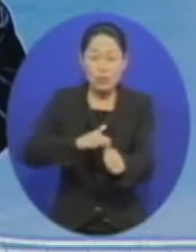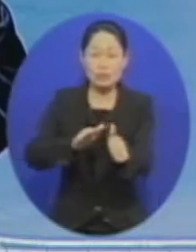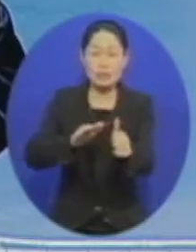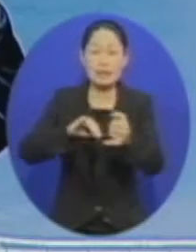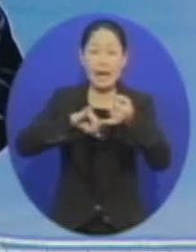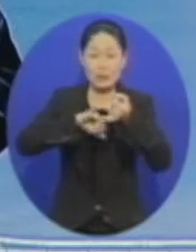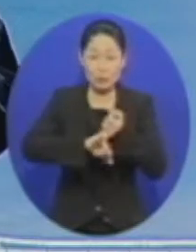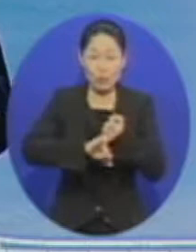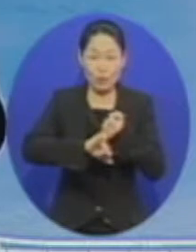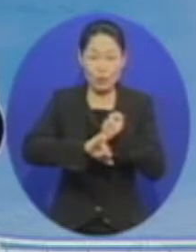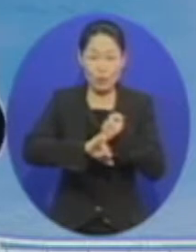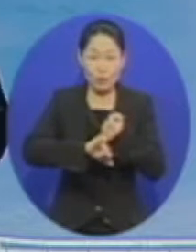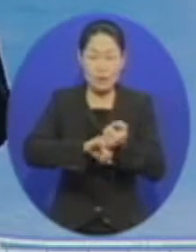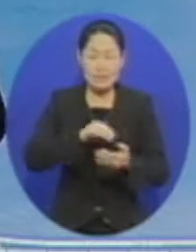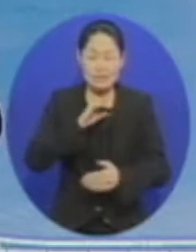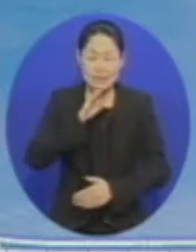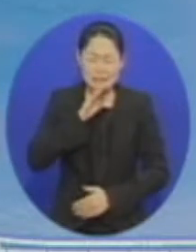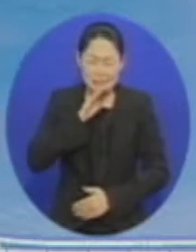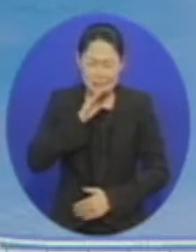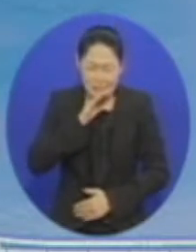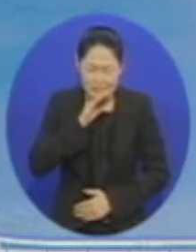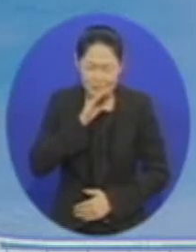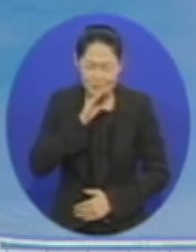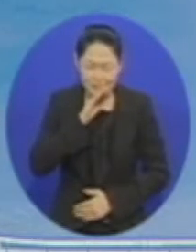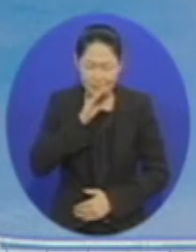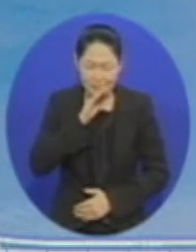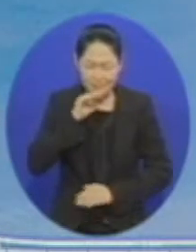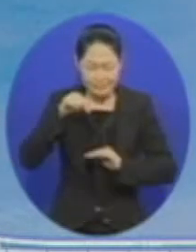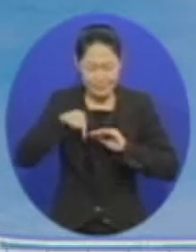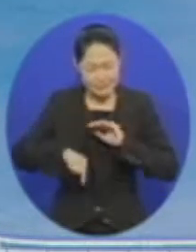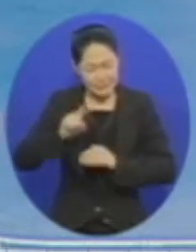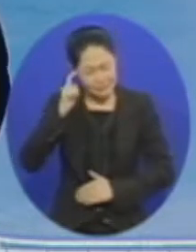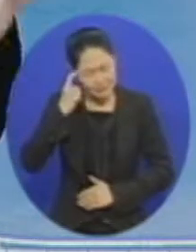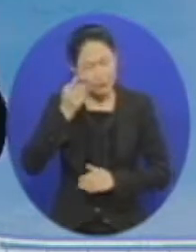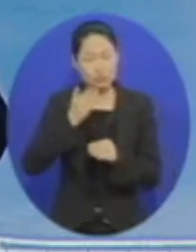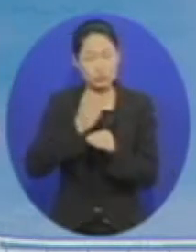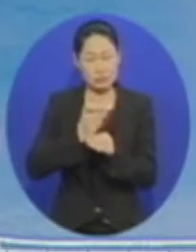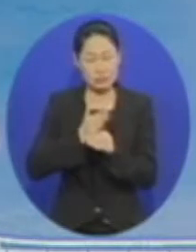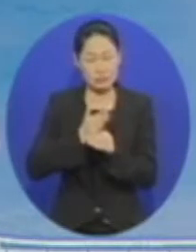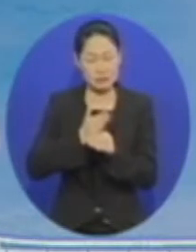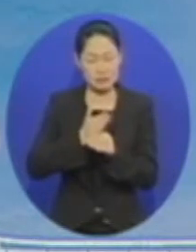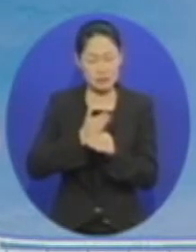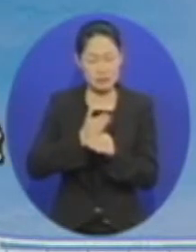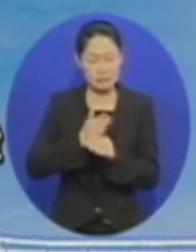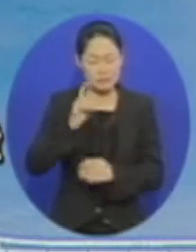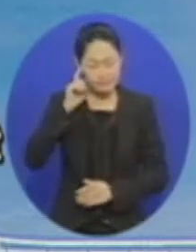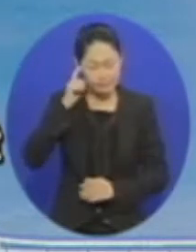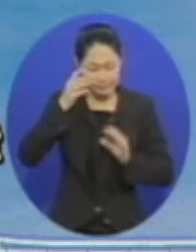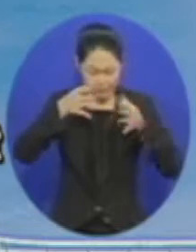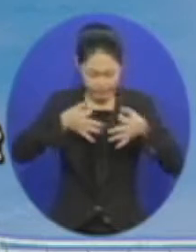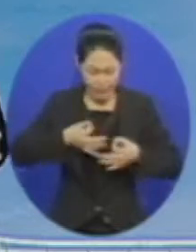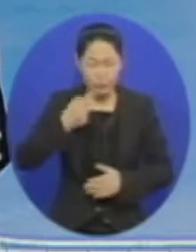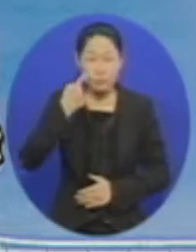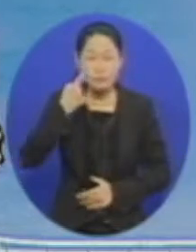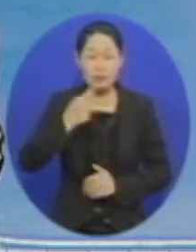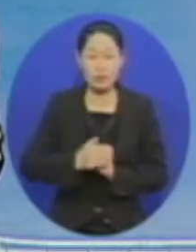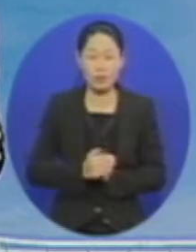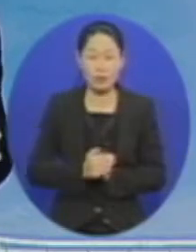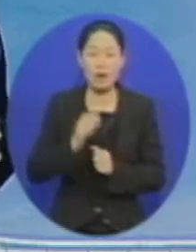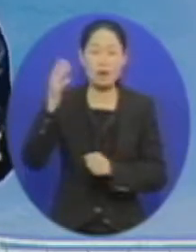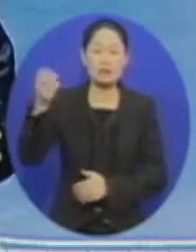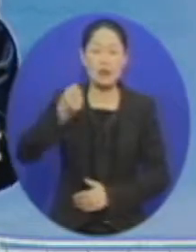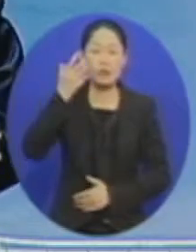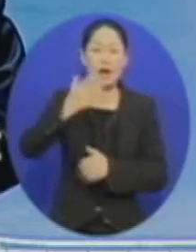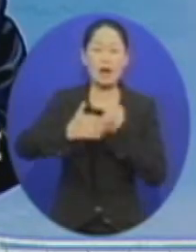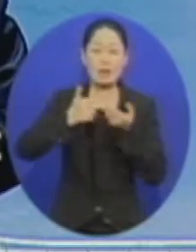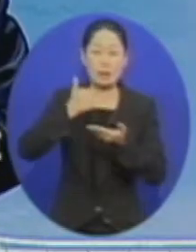약속을 진지하게 생각하고 있는지 그걸 한번 생각해보세요 성령 하나님을